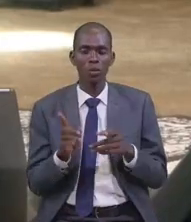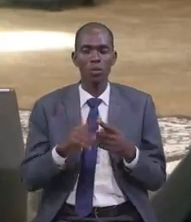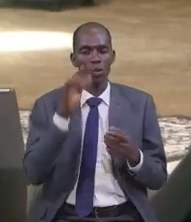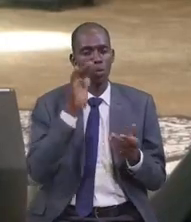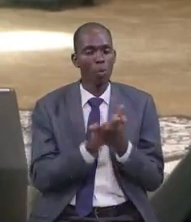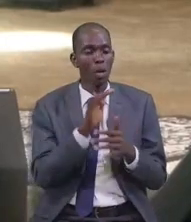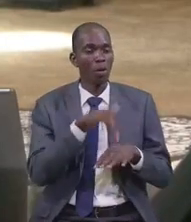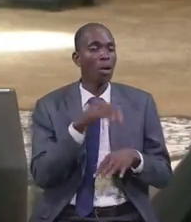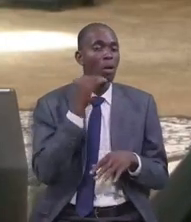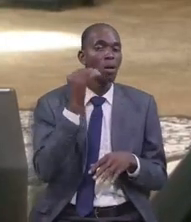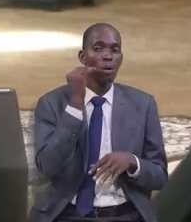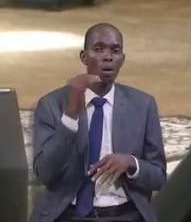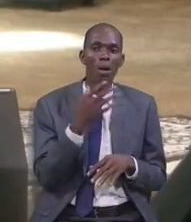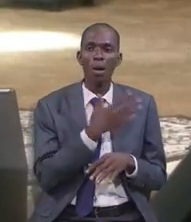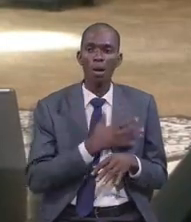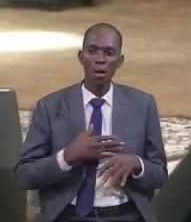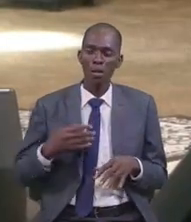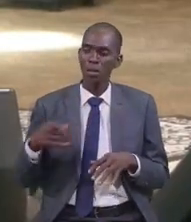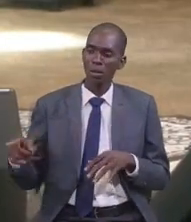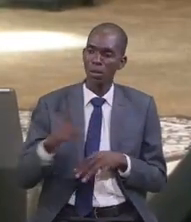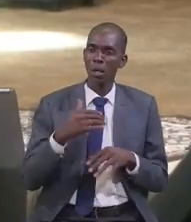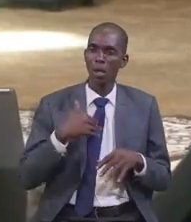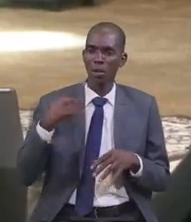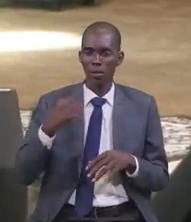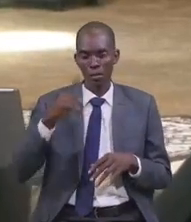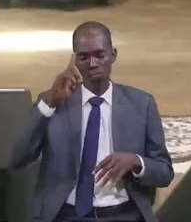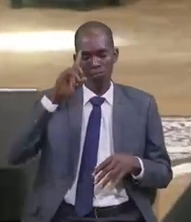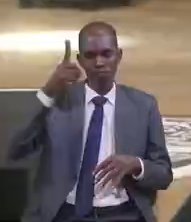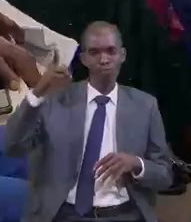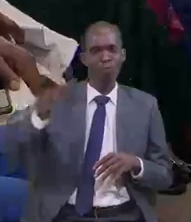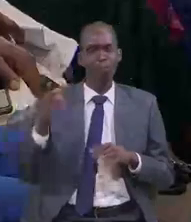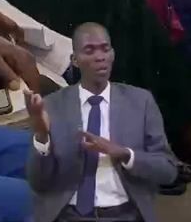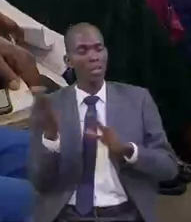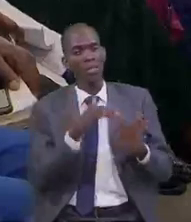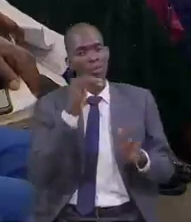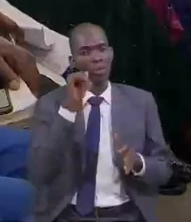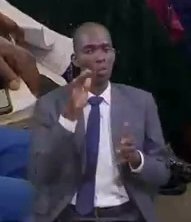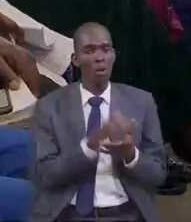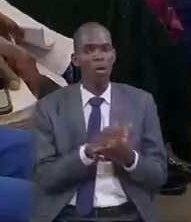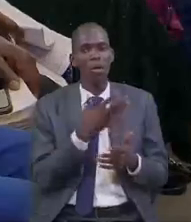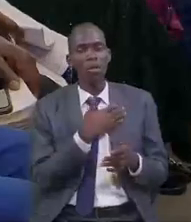Et le talent est là, ils vont abandonner la femme à la maison,